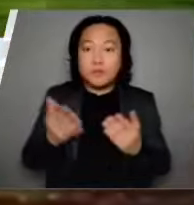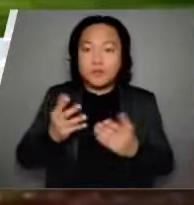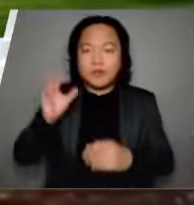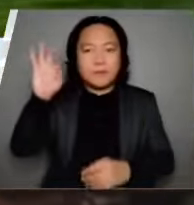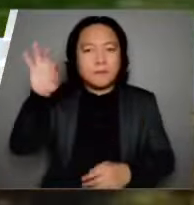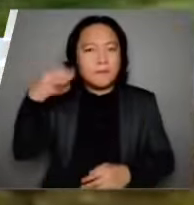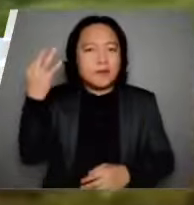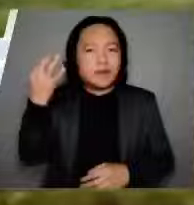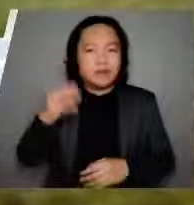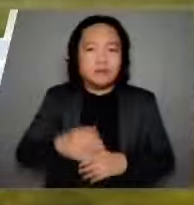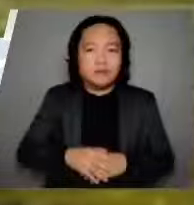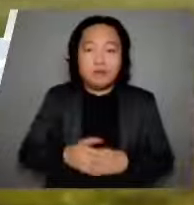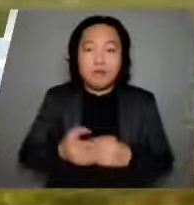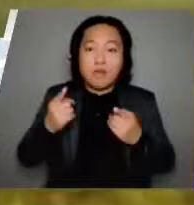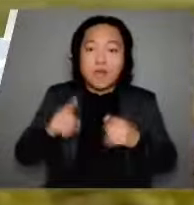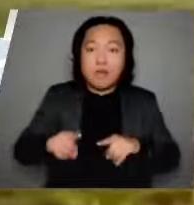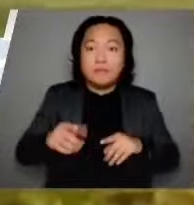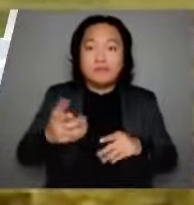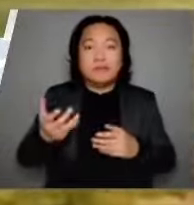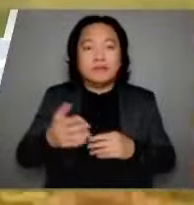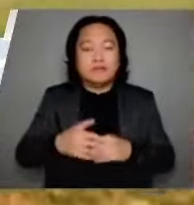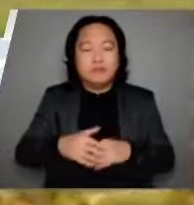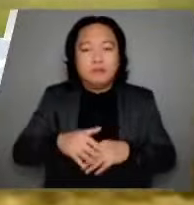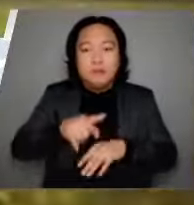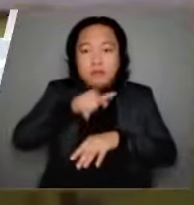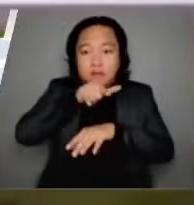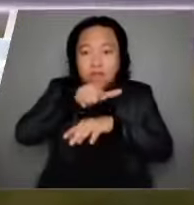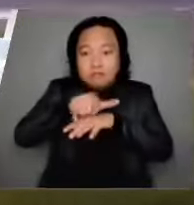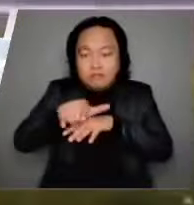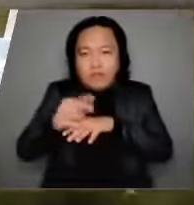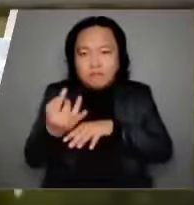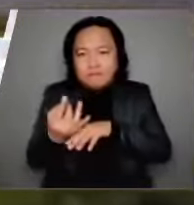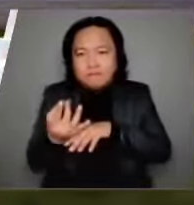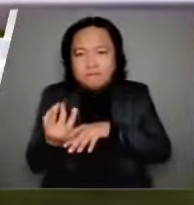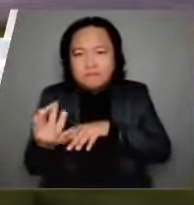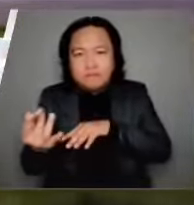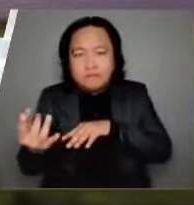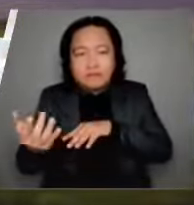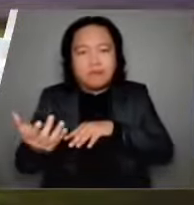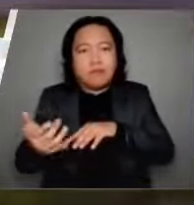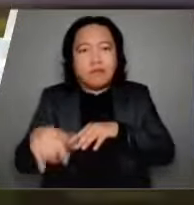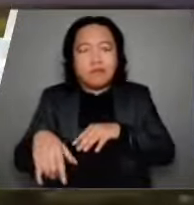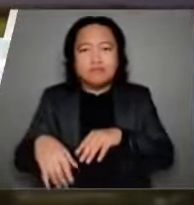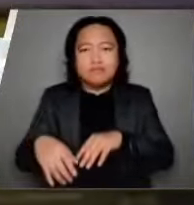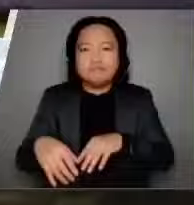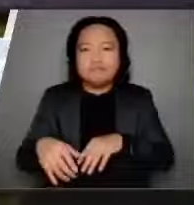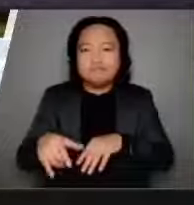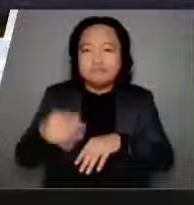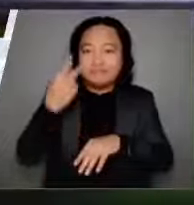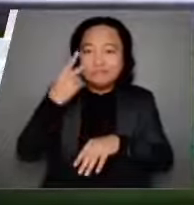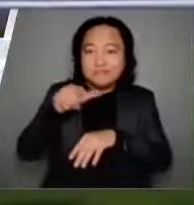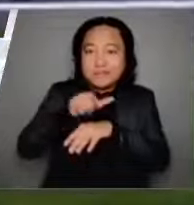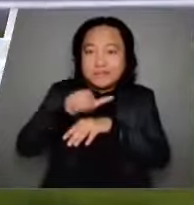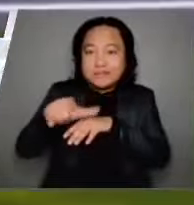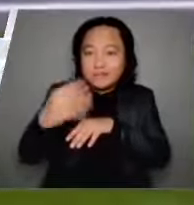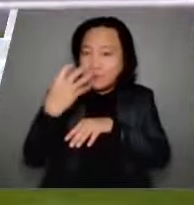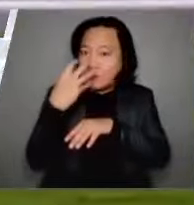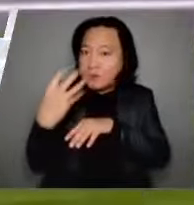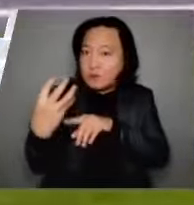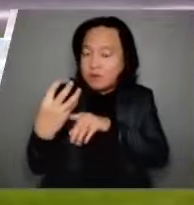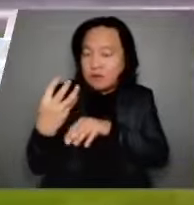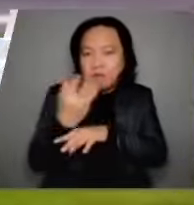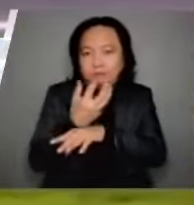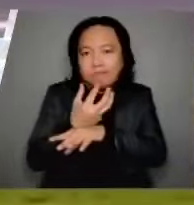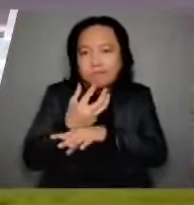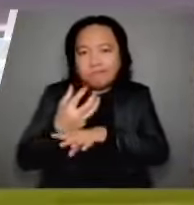sumayad at kumislap na ang bahagi ng harapan nito na nakaskas sa runway. Pagkainto agad nagdating ang mga fire truck at